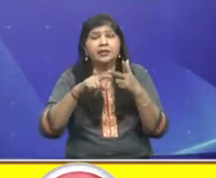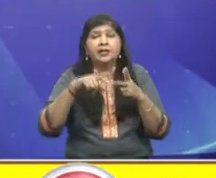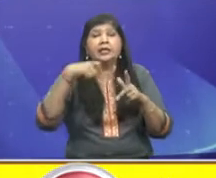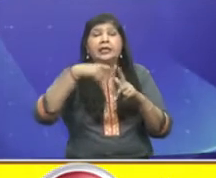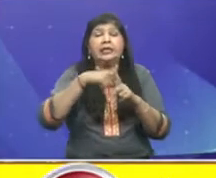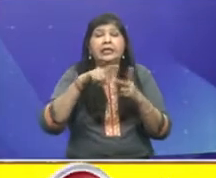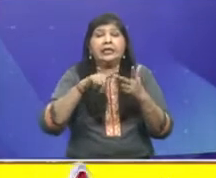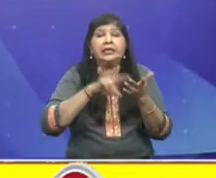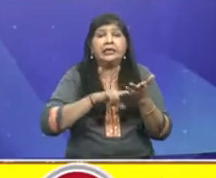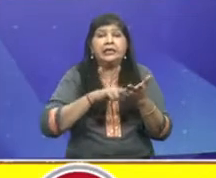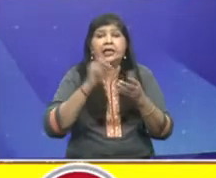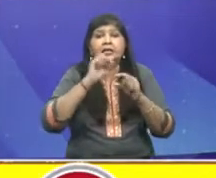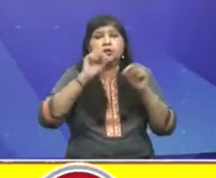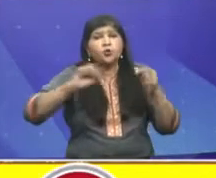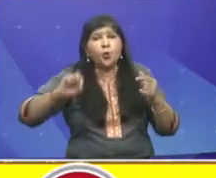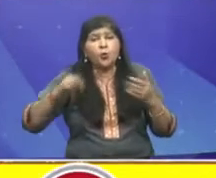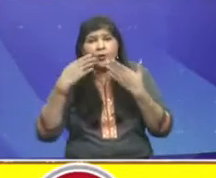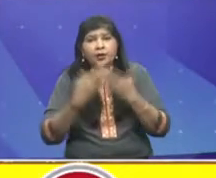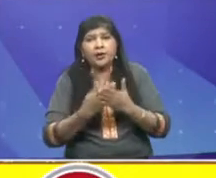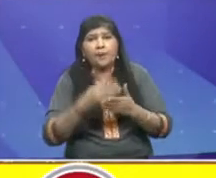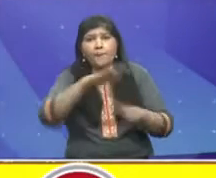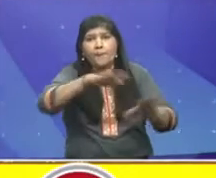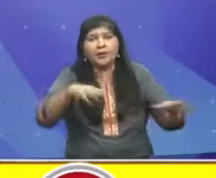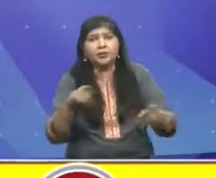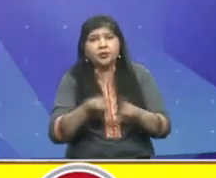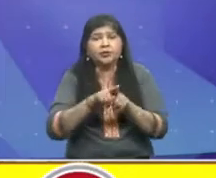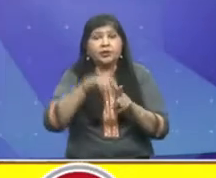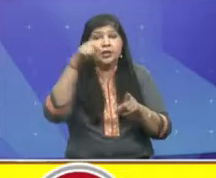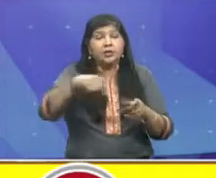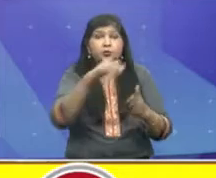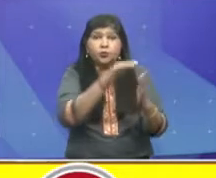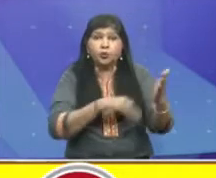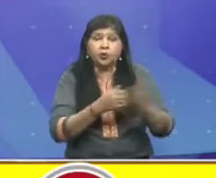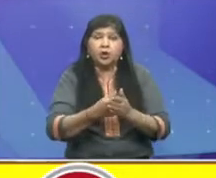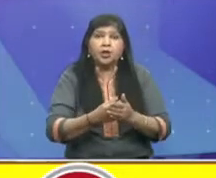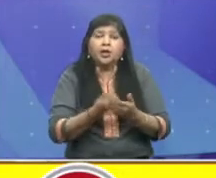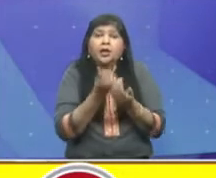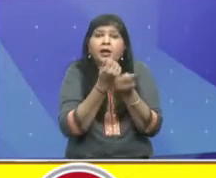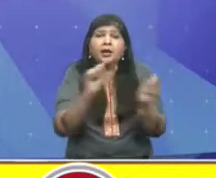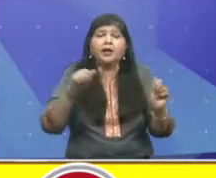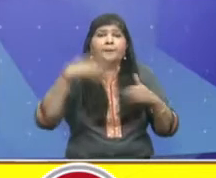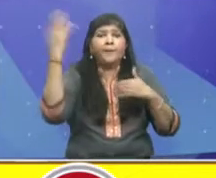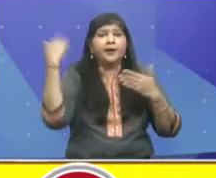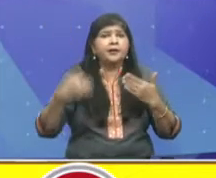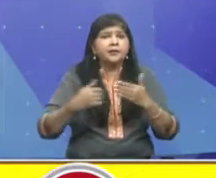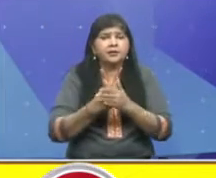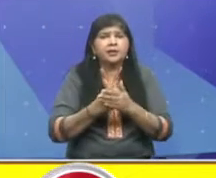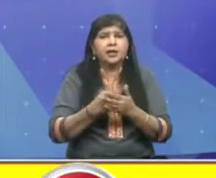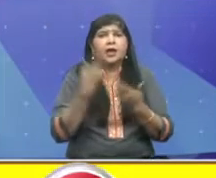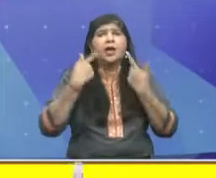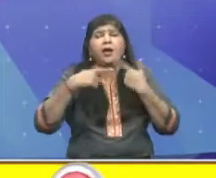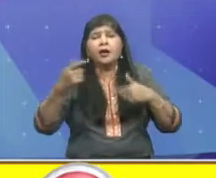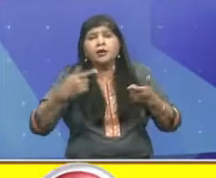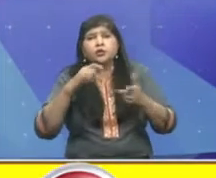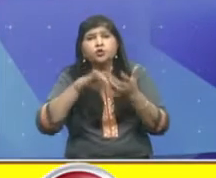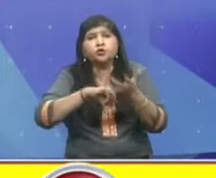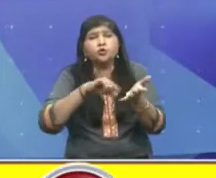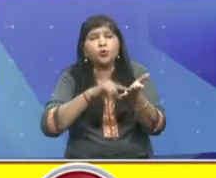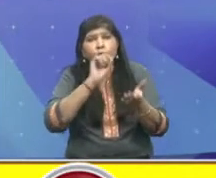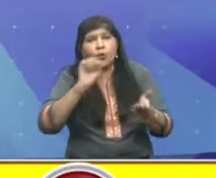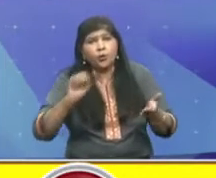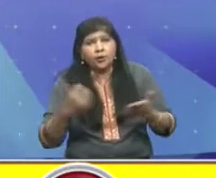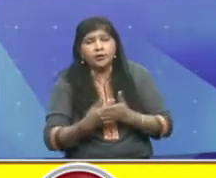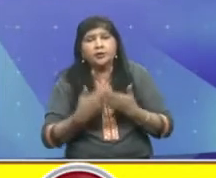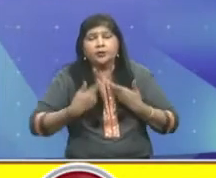जुबानी कार्यक्रम में बच्चों ने स्वाधीनता संग्राम से जुड़ी गाथाओं को पूरे मनोभाव